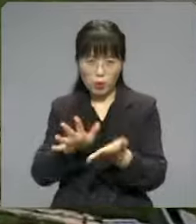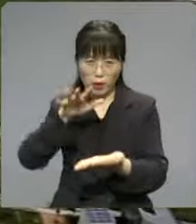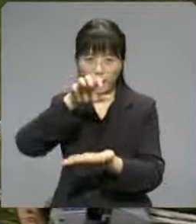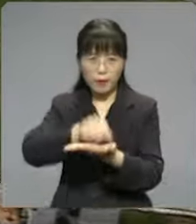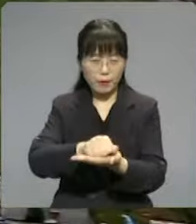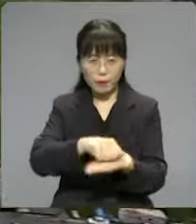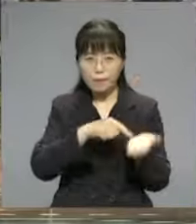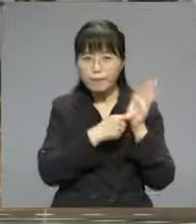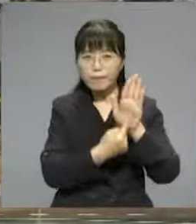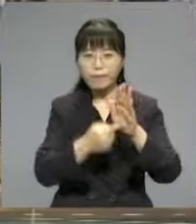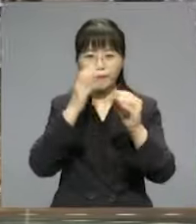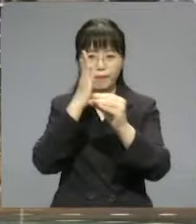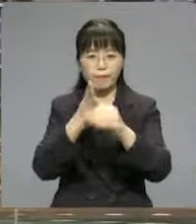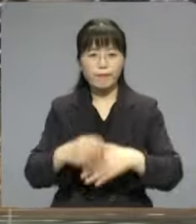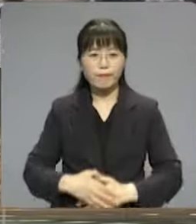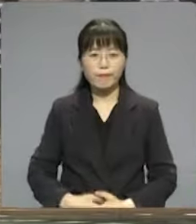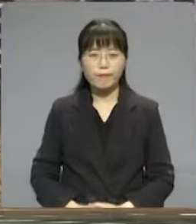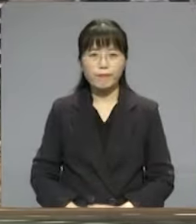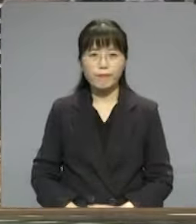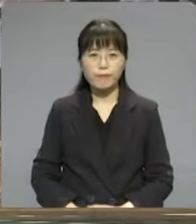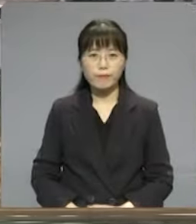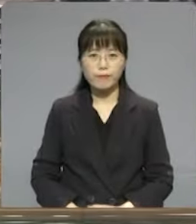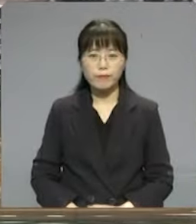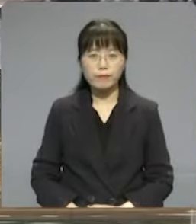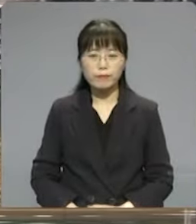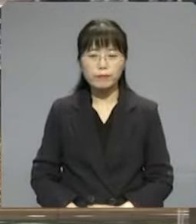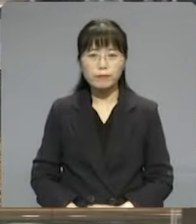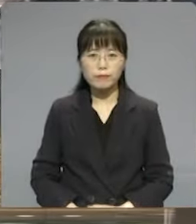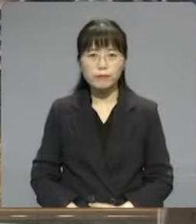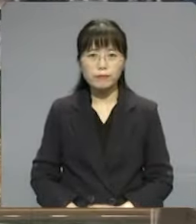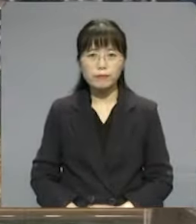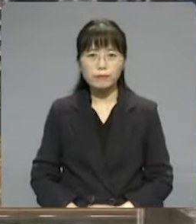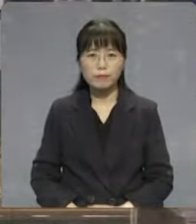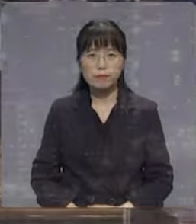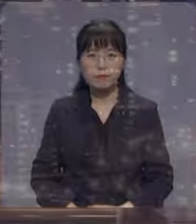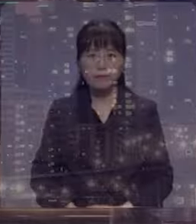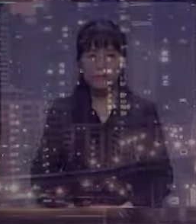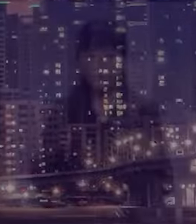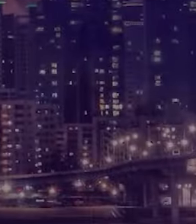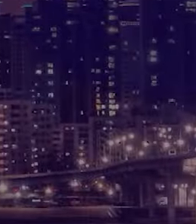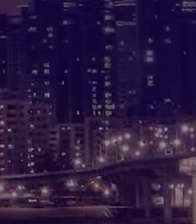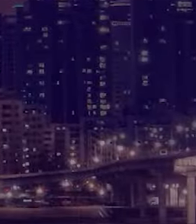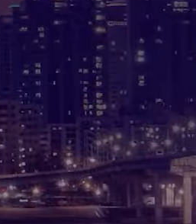텃밭으로 부상하고 있습니다. OBS 뉴스 윤종화입니다.